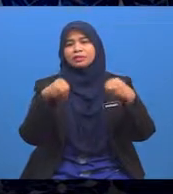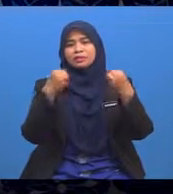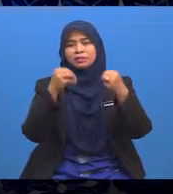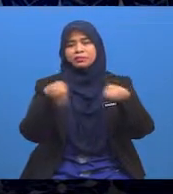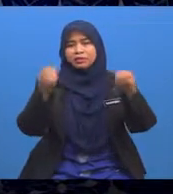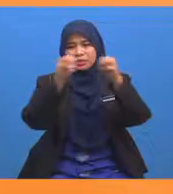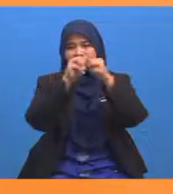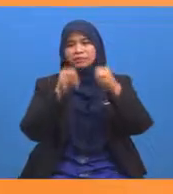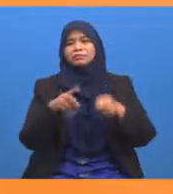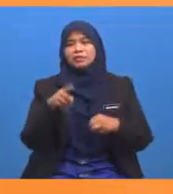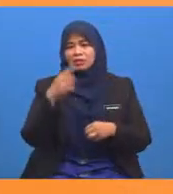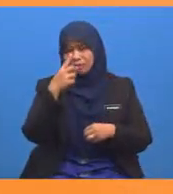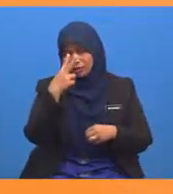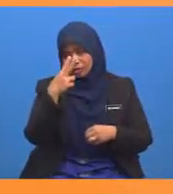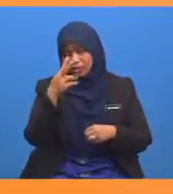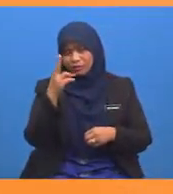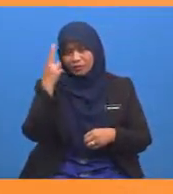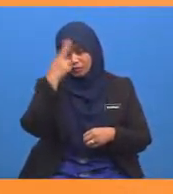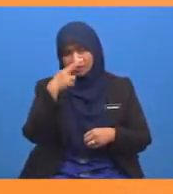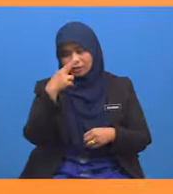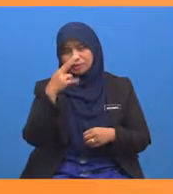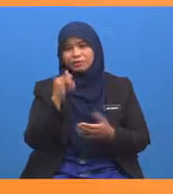mihrab tersebut. Setiap masjid mempunyai